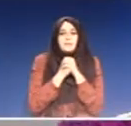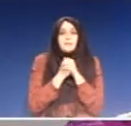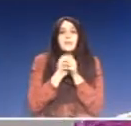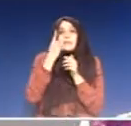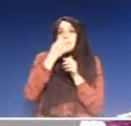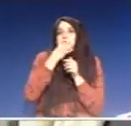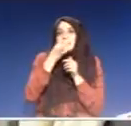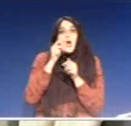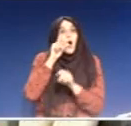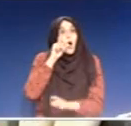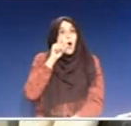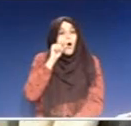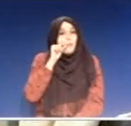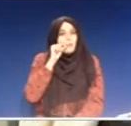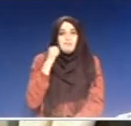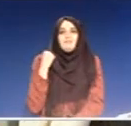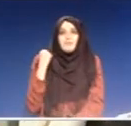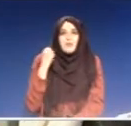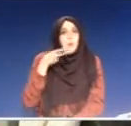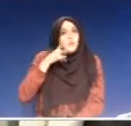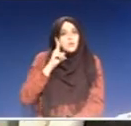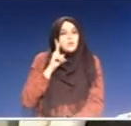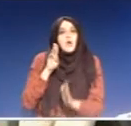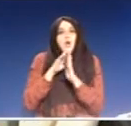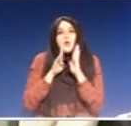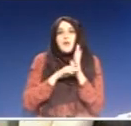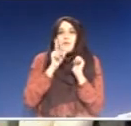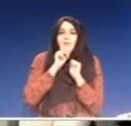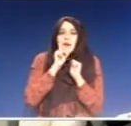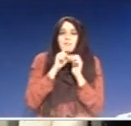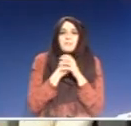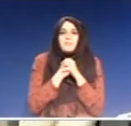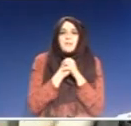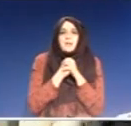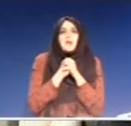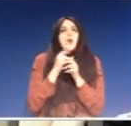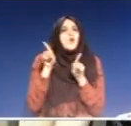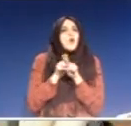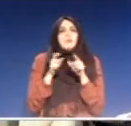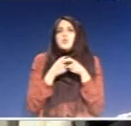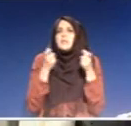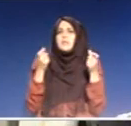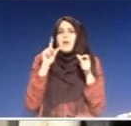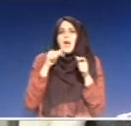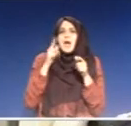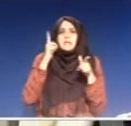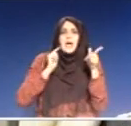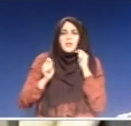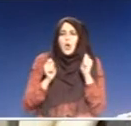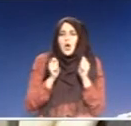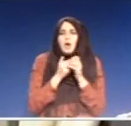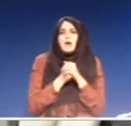الرجال قوامون على النساء، كما كل مؤسسات الدنيا الشركة عندها مدير عندها مسؤول،